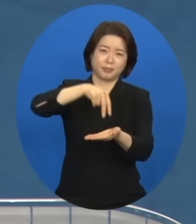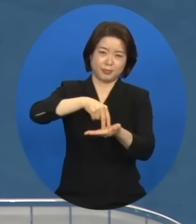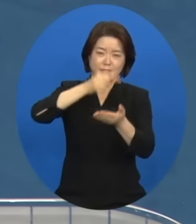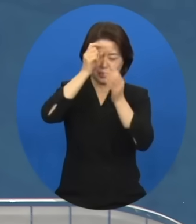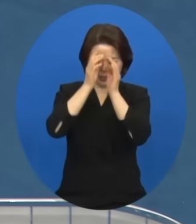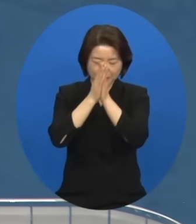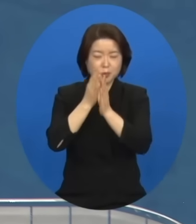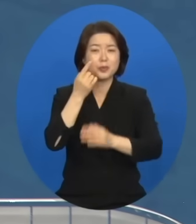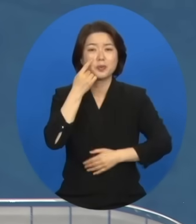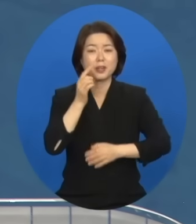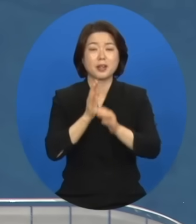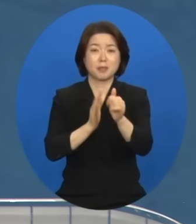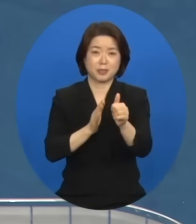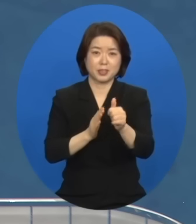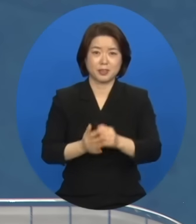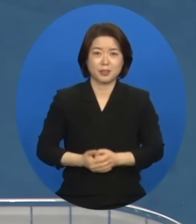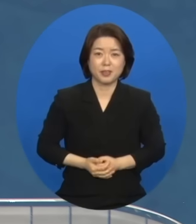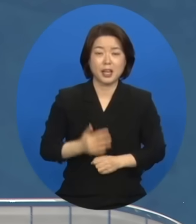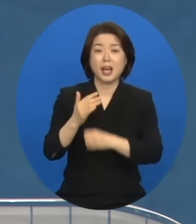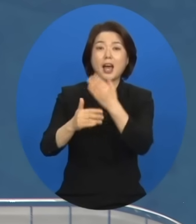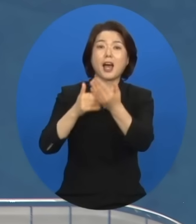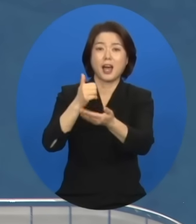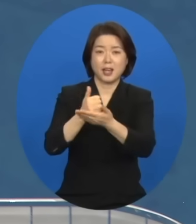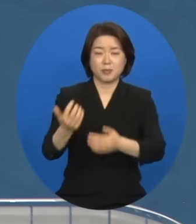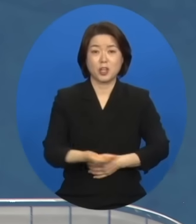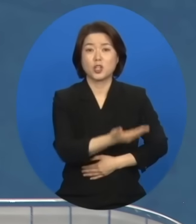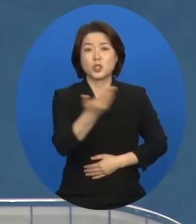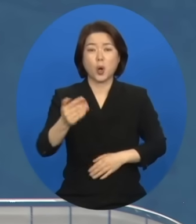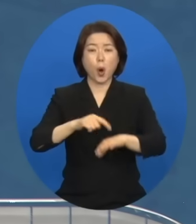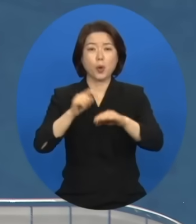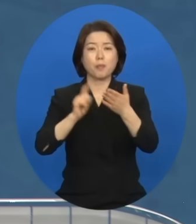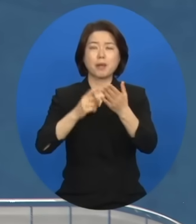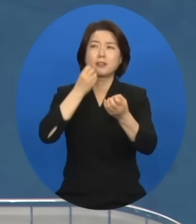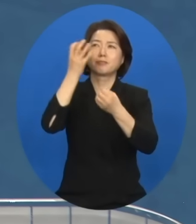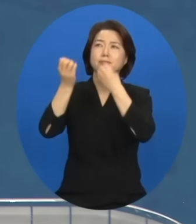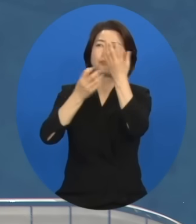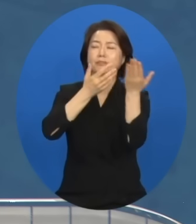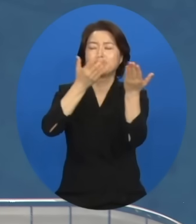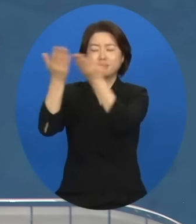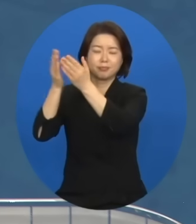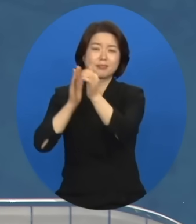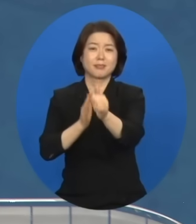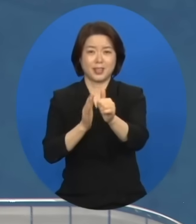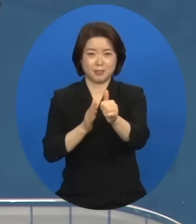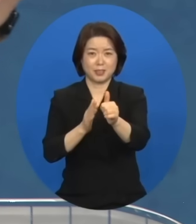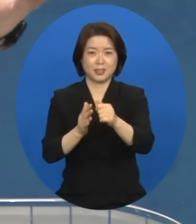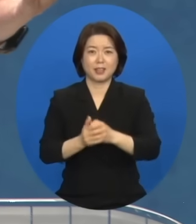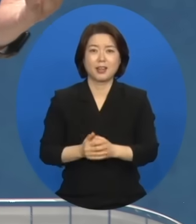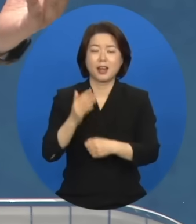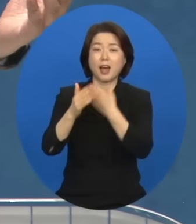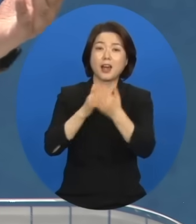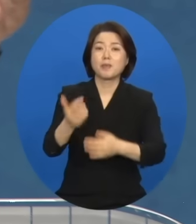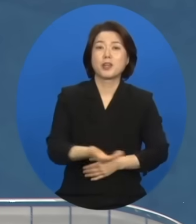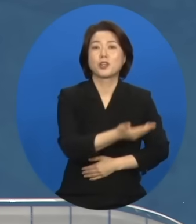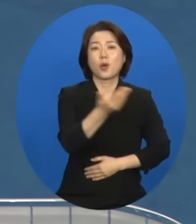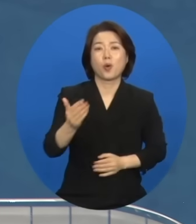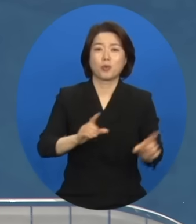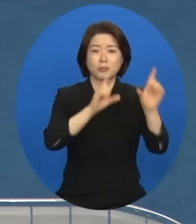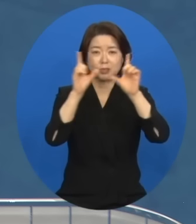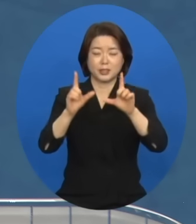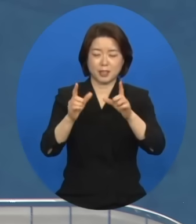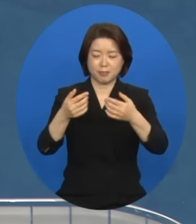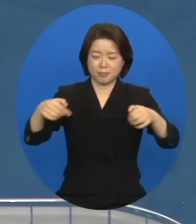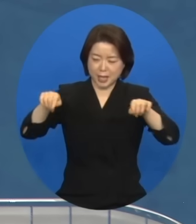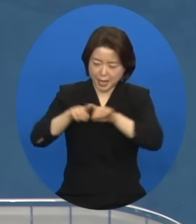기도합시다. 하나님께 여러분의 마음의 고백을 올려드리세요. 하나님은 여러분의 삶에